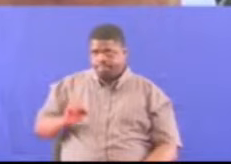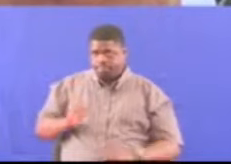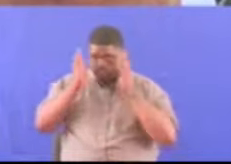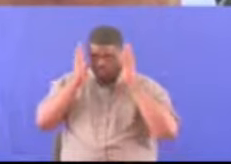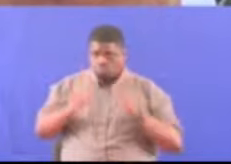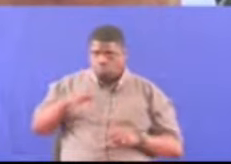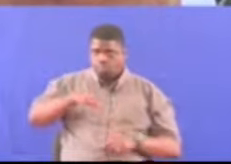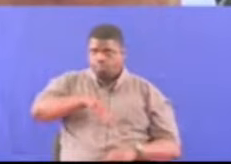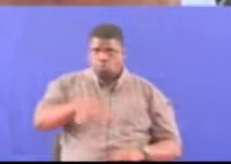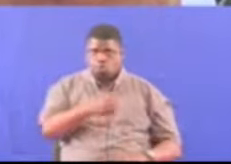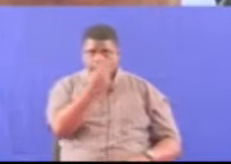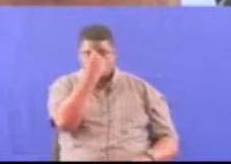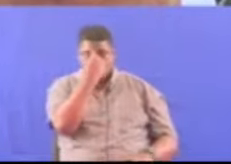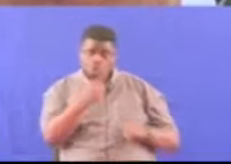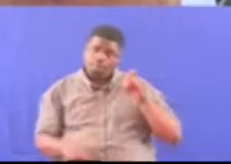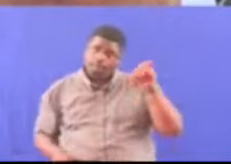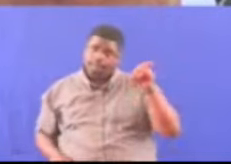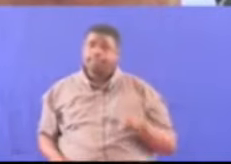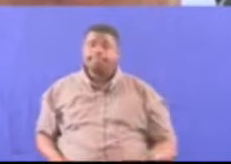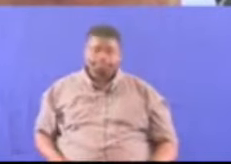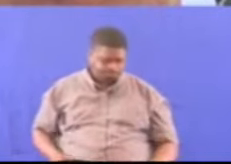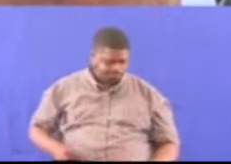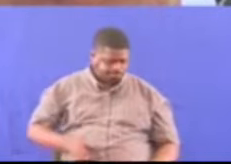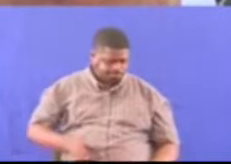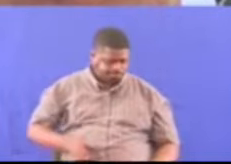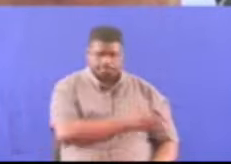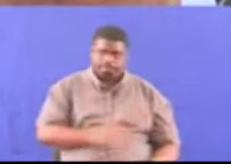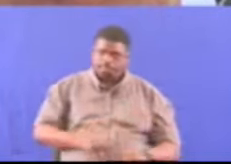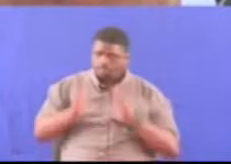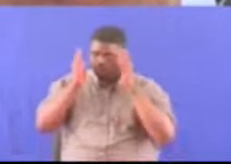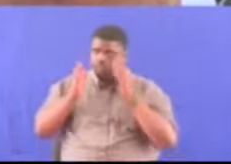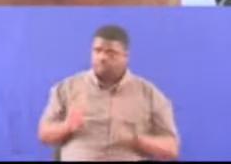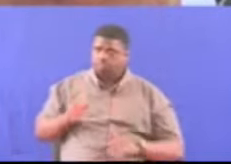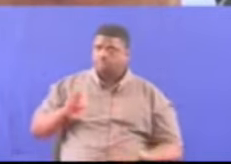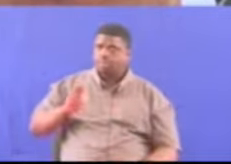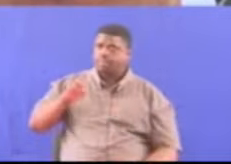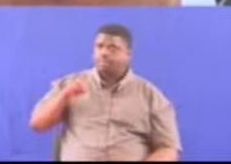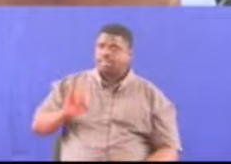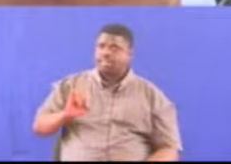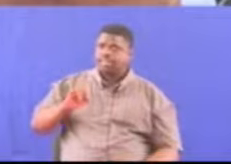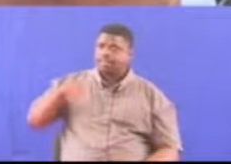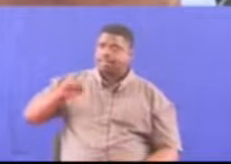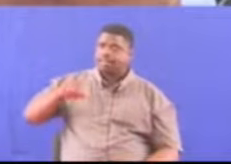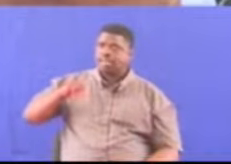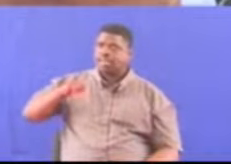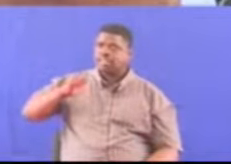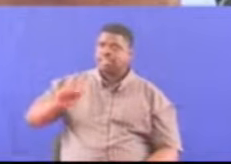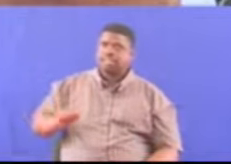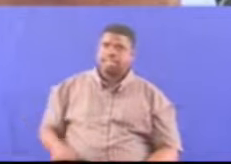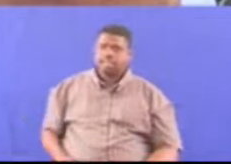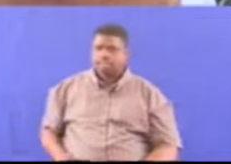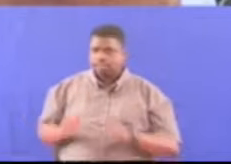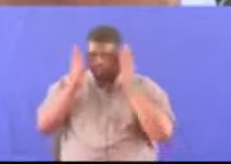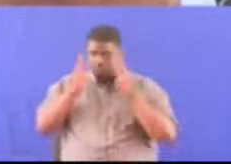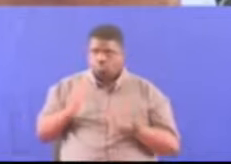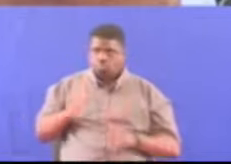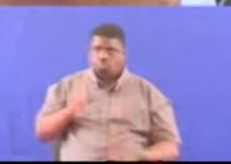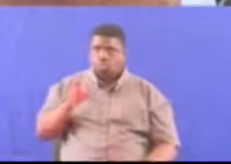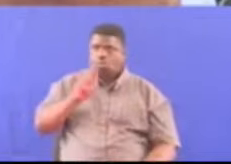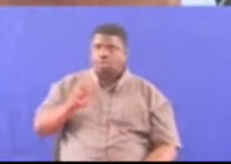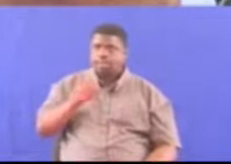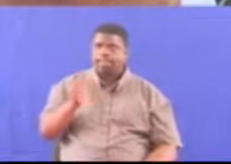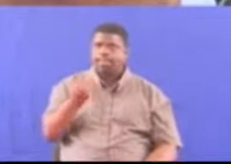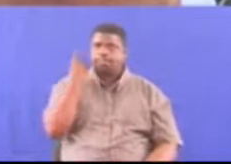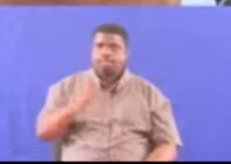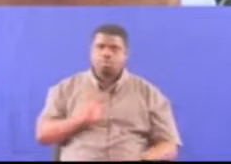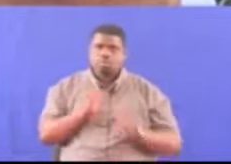mkuu wa Dodoma, Mheshimiwa Benu Malima, mkuu wa wilaya ya Mbeya, ambaye yuko kwa